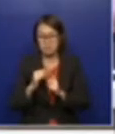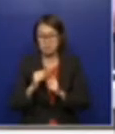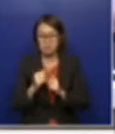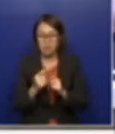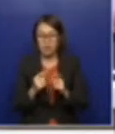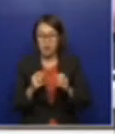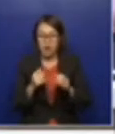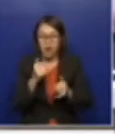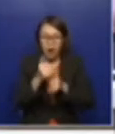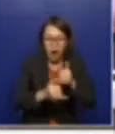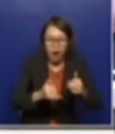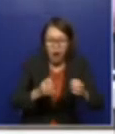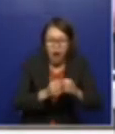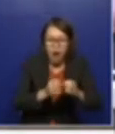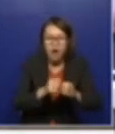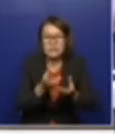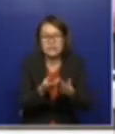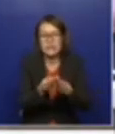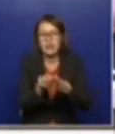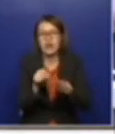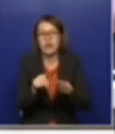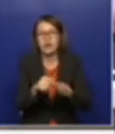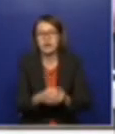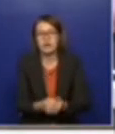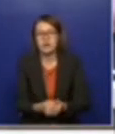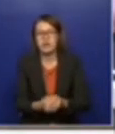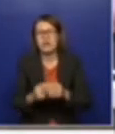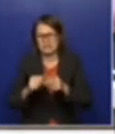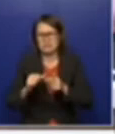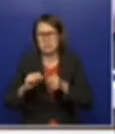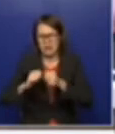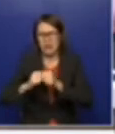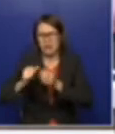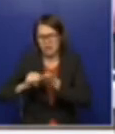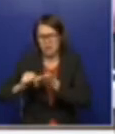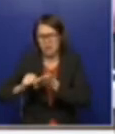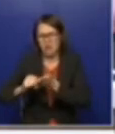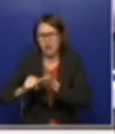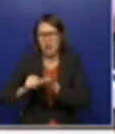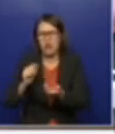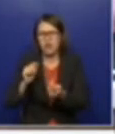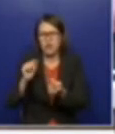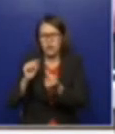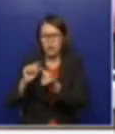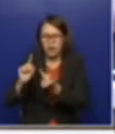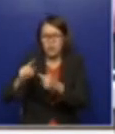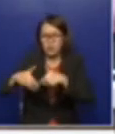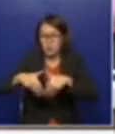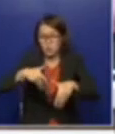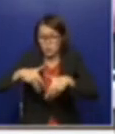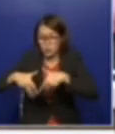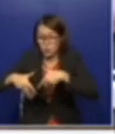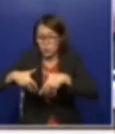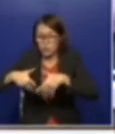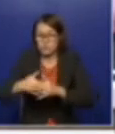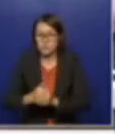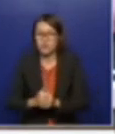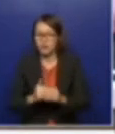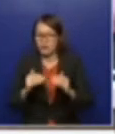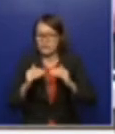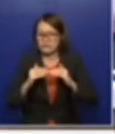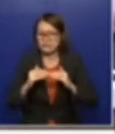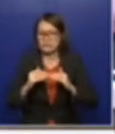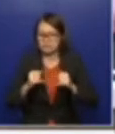ที่ดินเนี่ยก็อยากจะให้แก้ไขปัญหาโดยให้ชาวบ้านเนี่ยได้มีกรรมสิทธิ์ใน